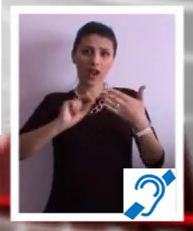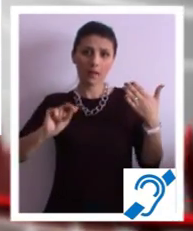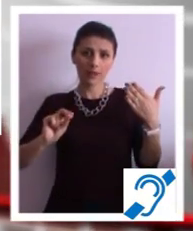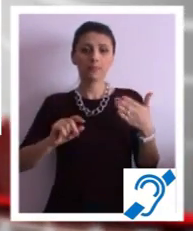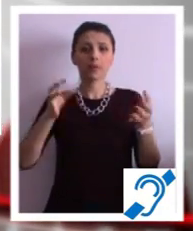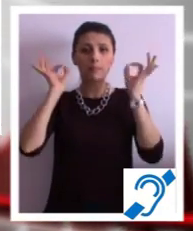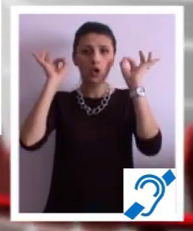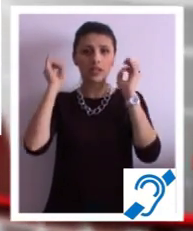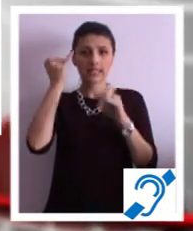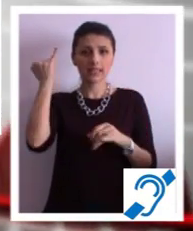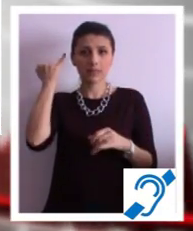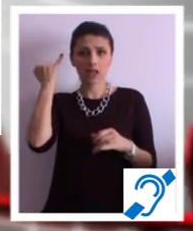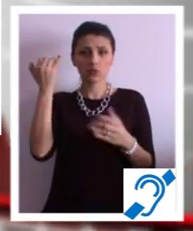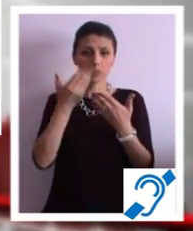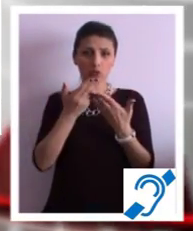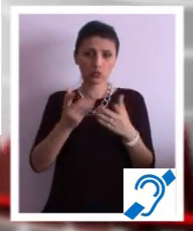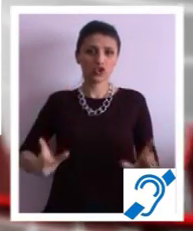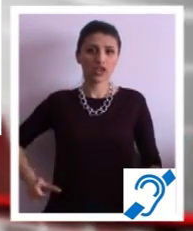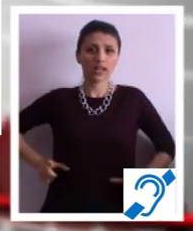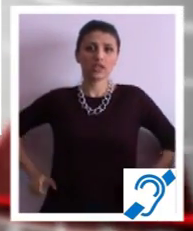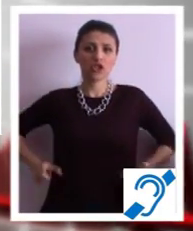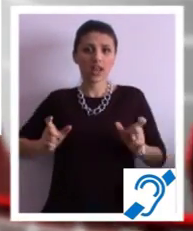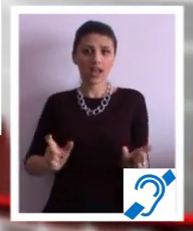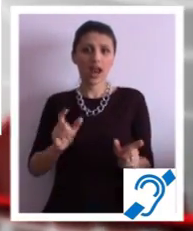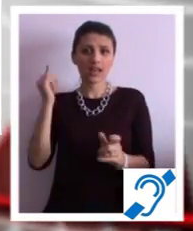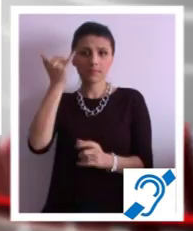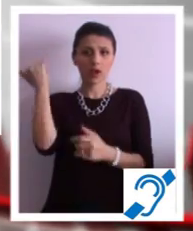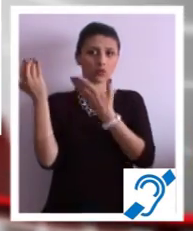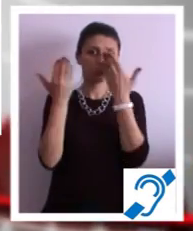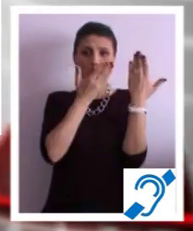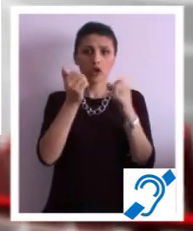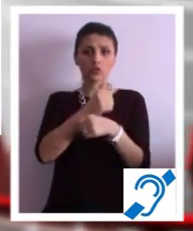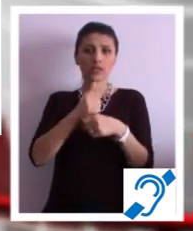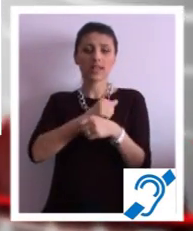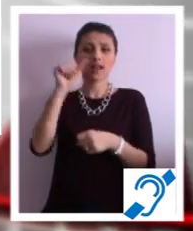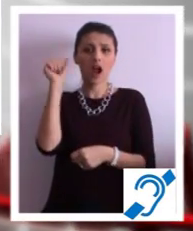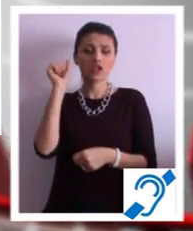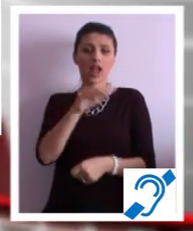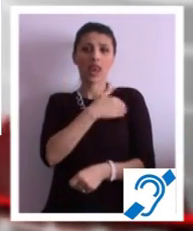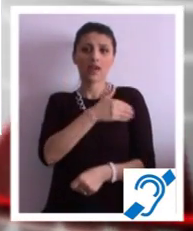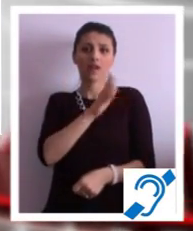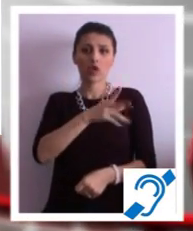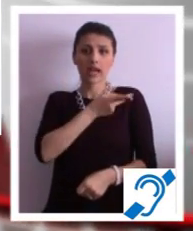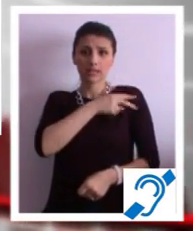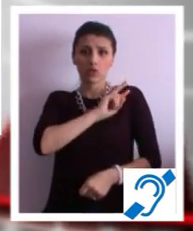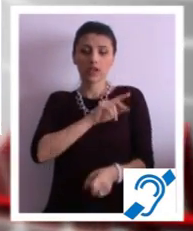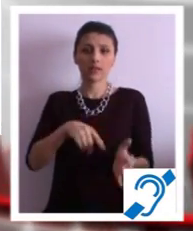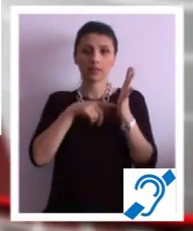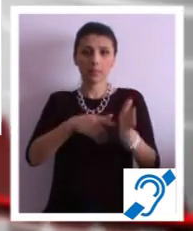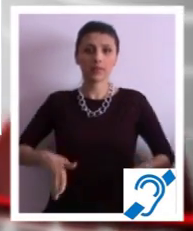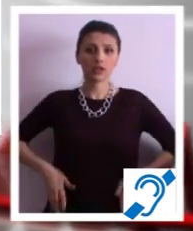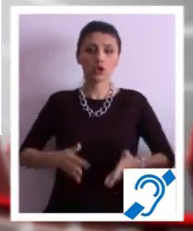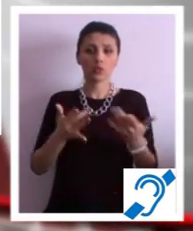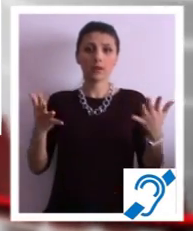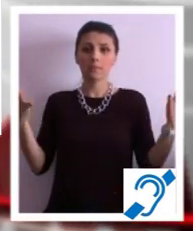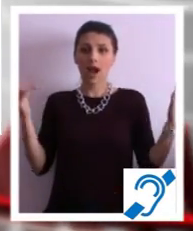Potrivit Inspectorului Școlar General Dumitru Tudosoiu al Inspectoratului Școlar Județean Arceș, elevii au fost responsabili și s-au prezentat în